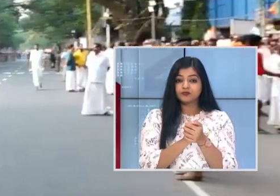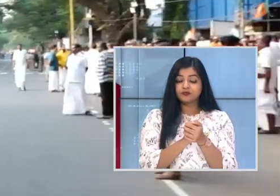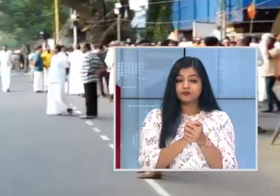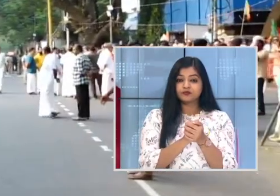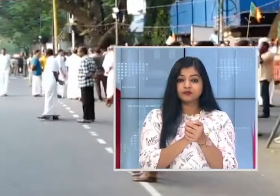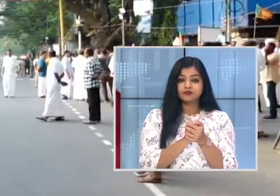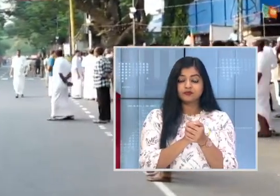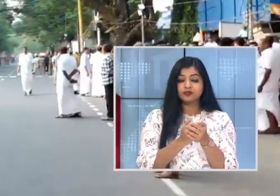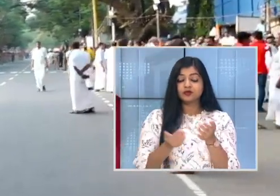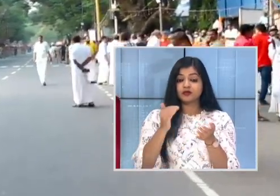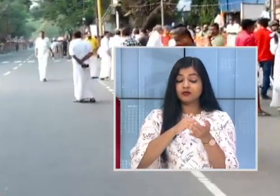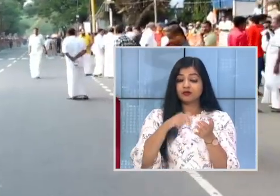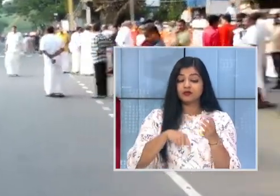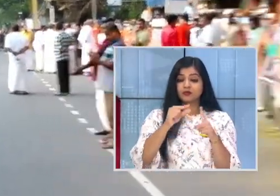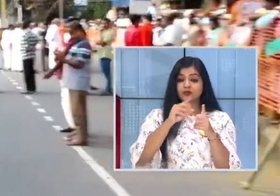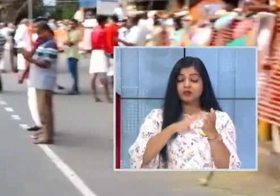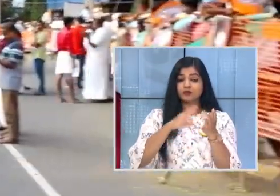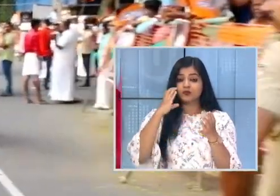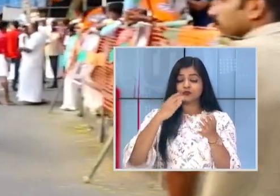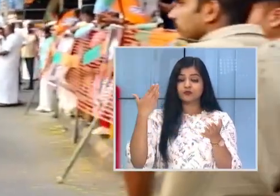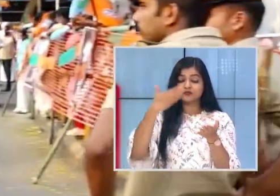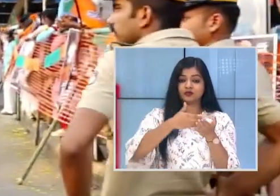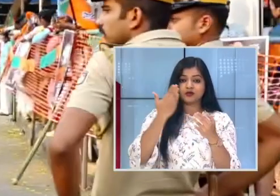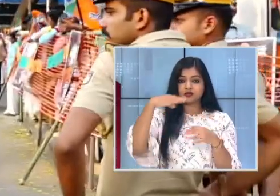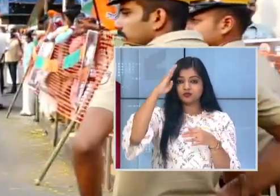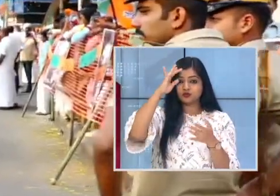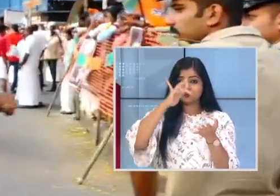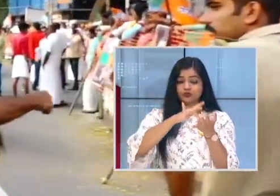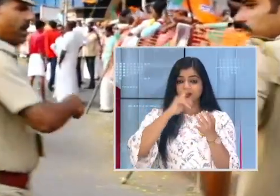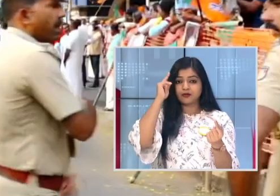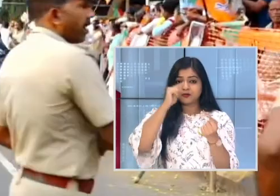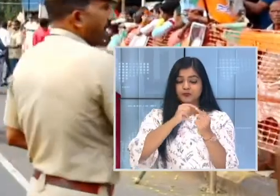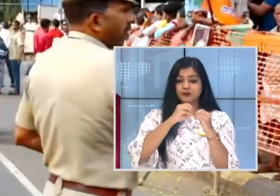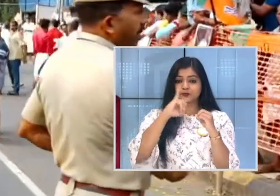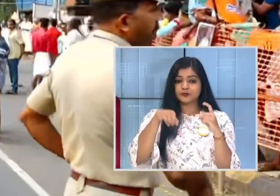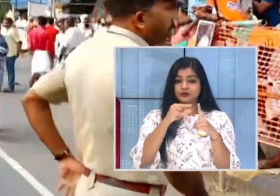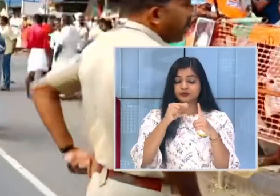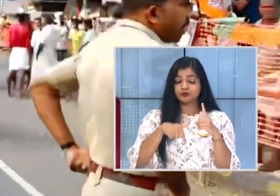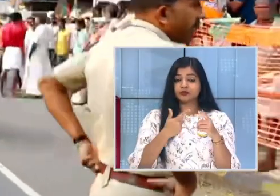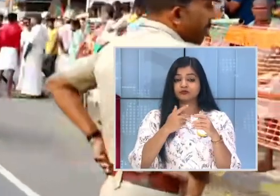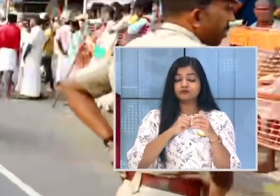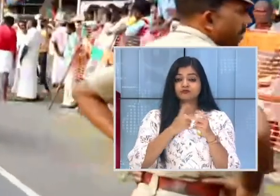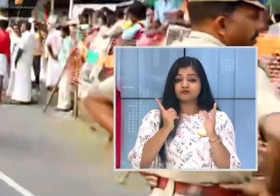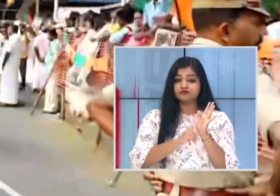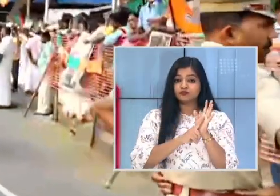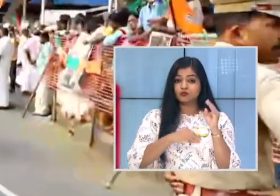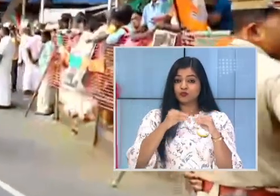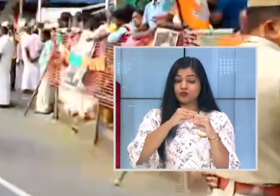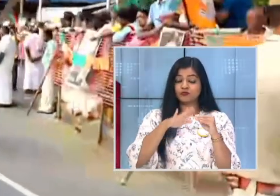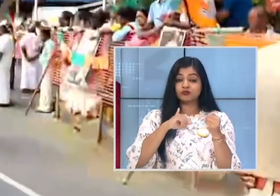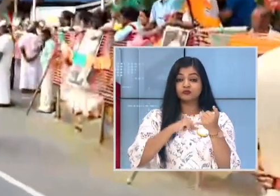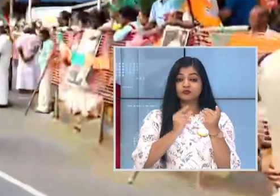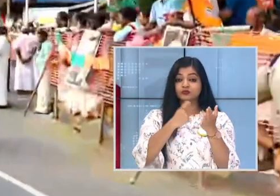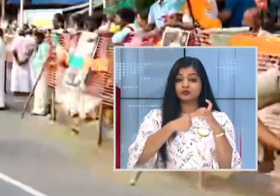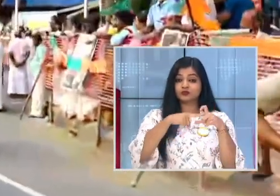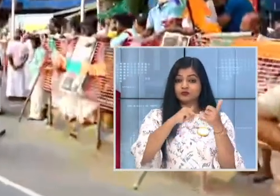അതുകൊണ്ട് തന്നെ തുടർച്ചയായ അദ്ദേഹത്തിന്റെ സന്ദർശനം തൃശ്ശൂര് ഫോക്കസ് ചെയ്തുകൊണ്ടുള്ള BJPയുടെ ക്യാമ്പയിൻ തൃശ്ശൂർ സുരേഷ് ഗോപി മത്സരിക്കും